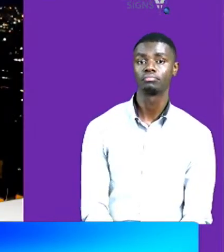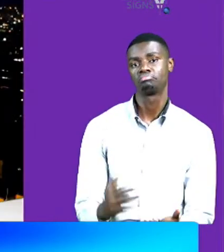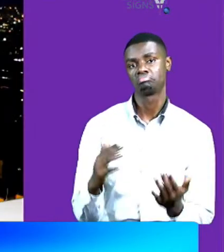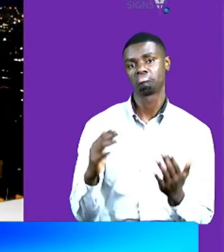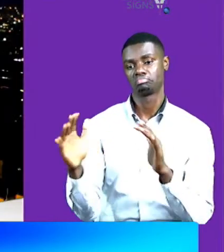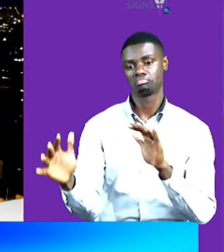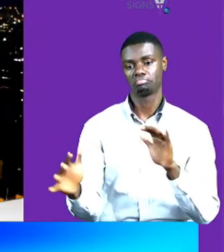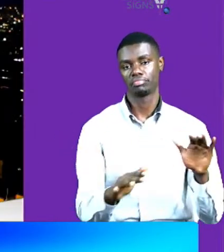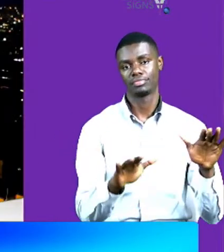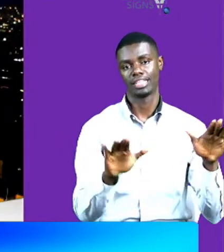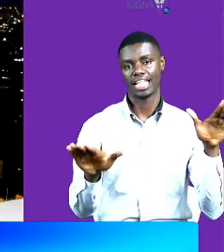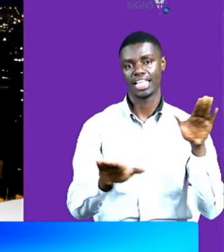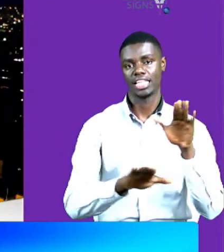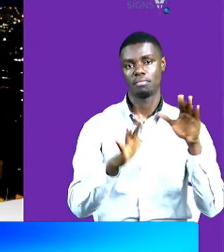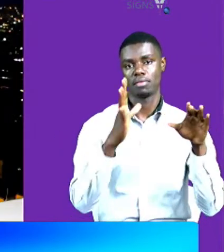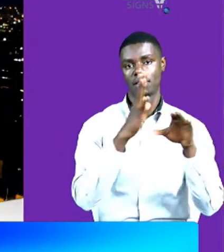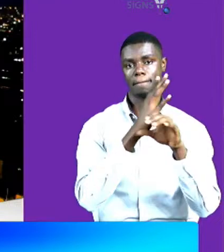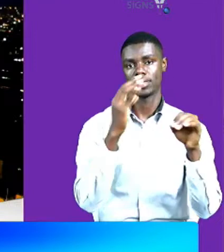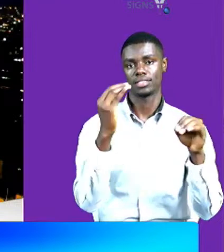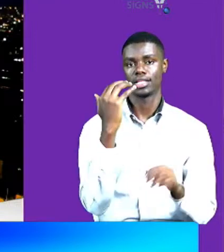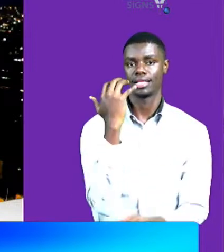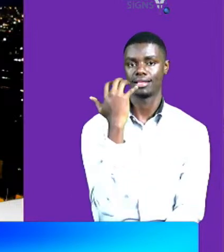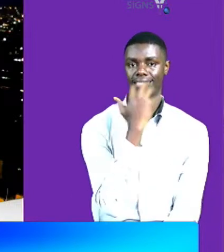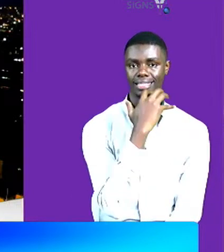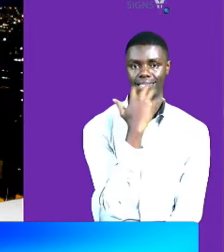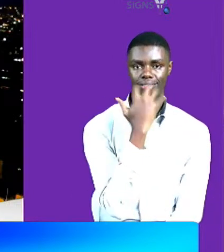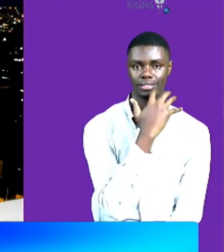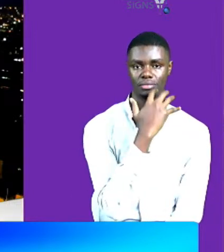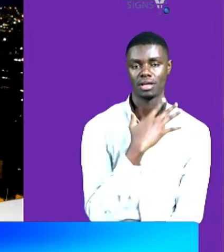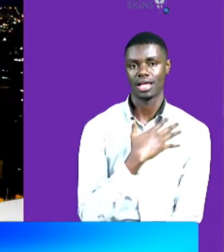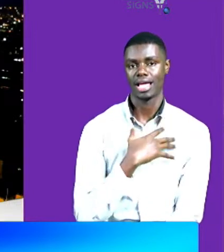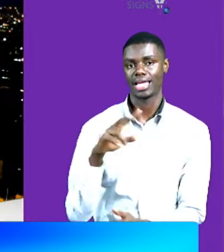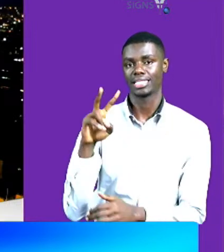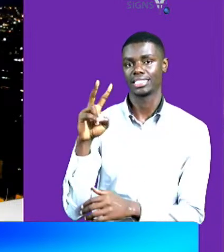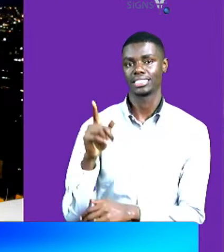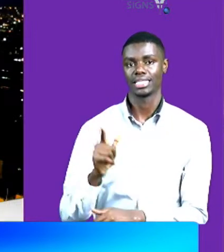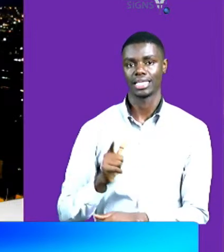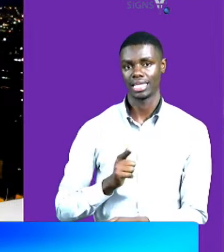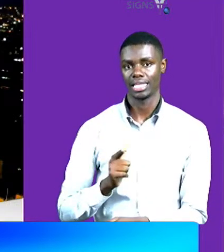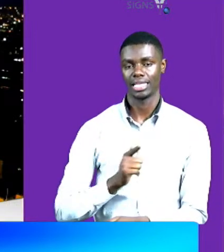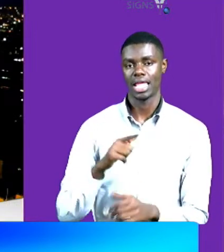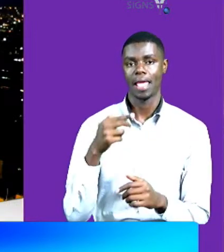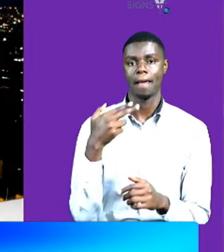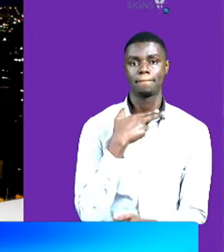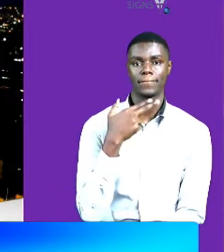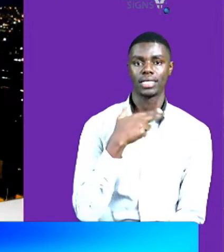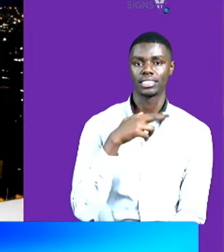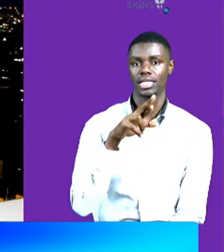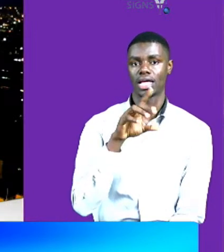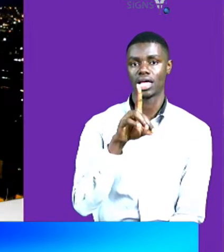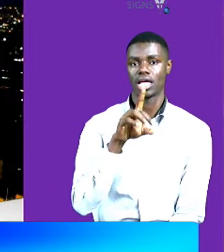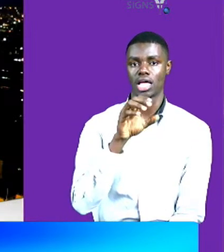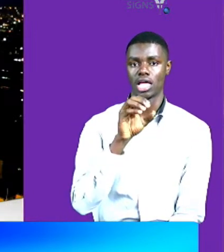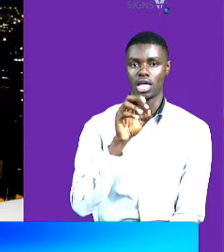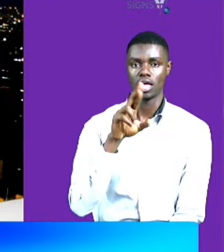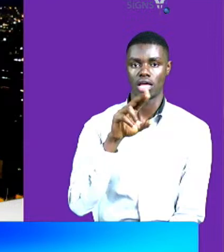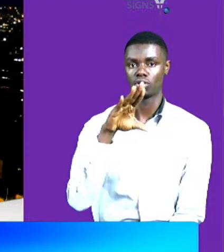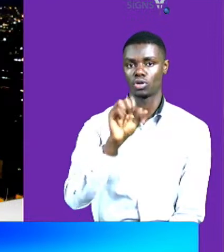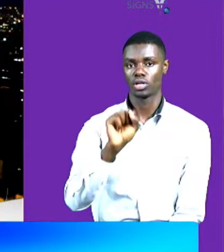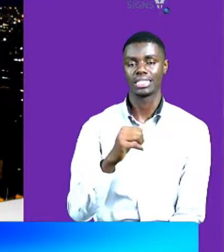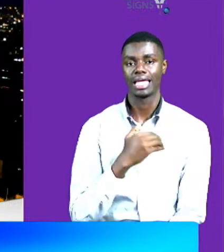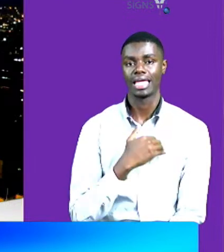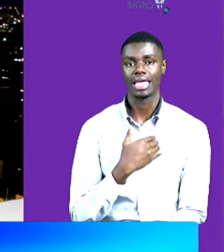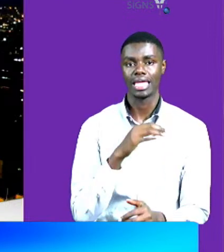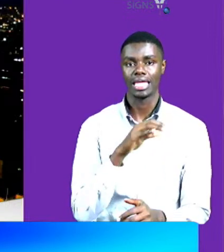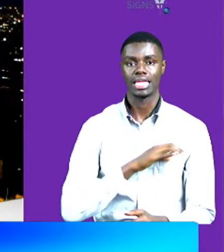Moving on, Deputy President Rigathi Gachagua and Second Lady Pastor Dorcas Rigathi held a Christmas